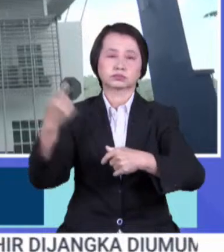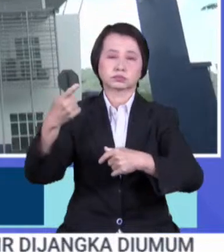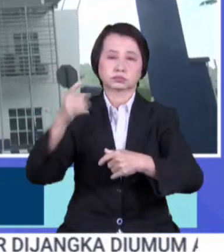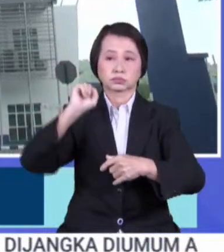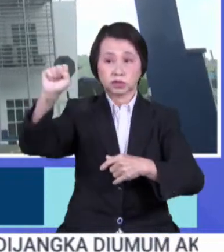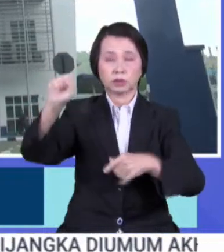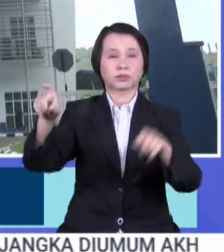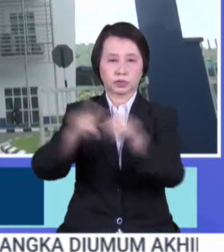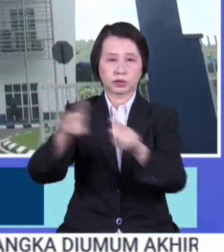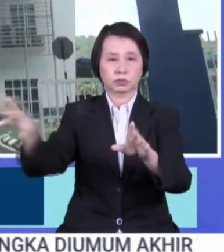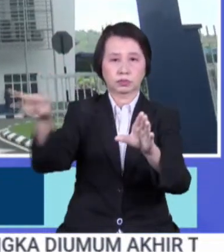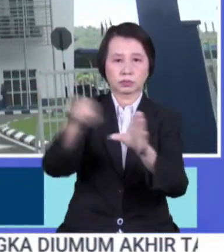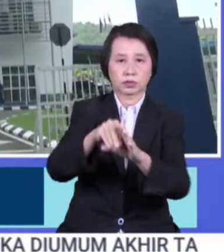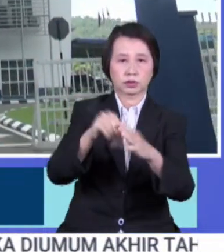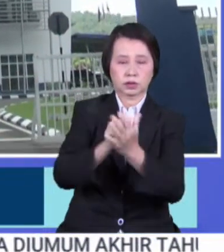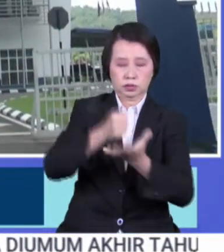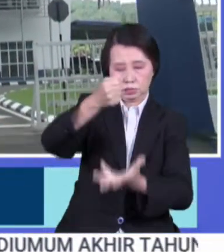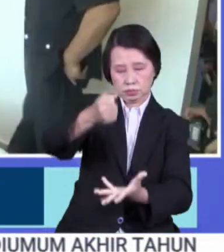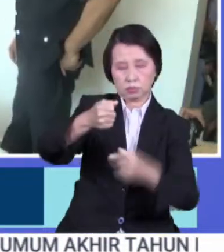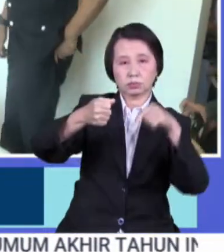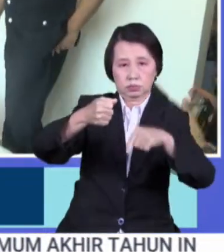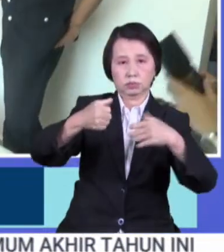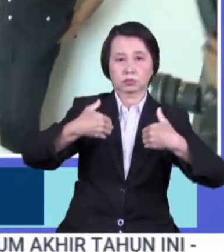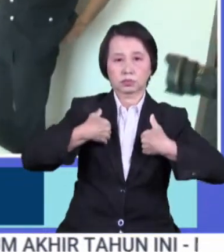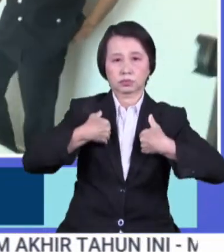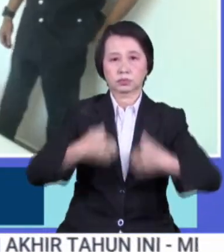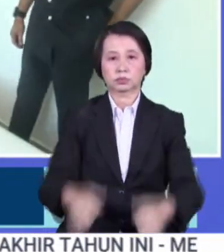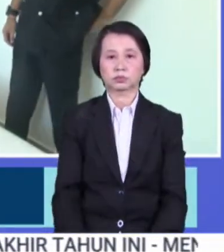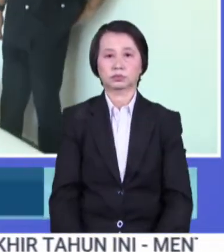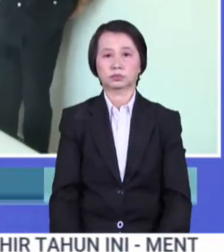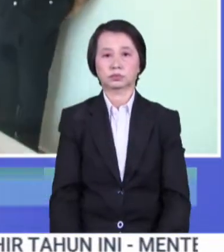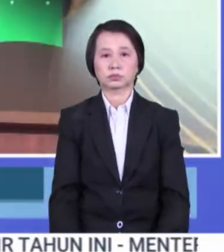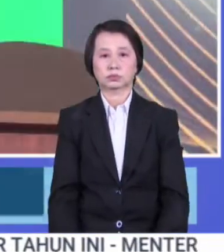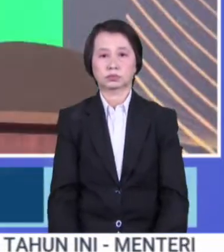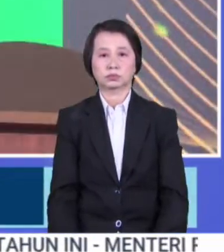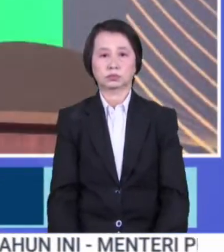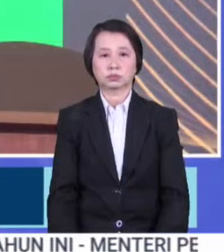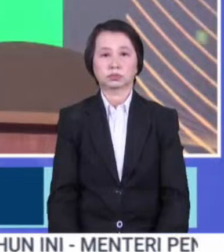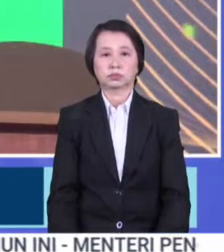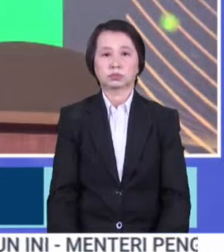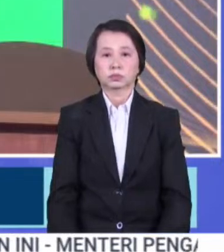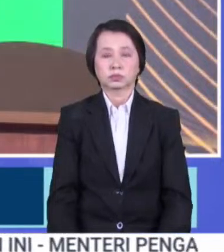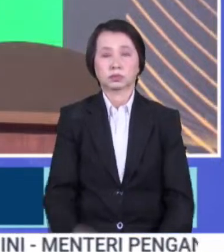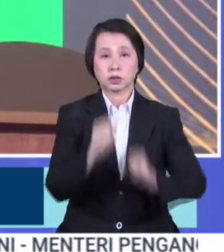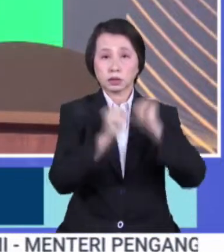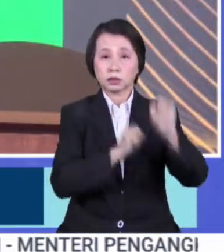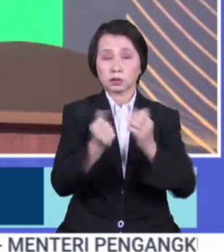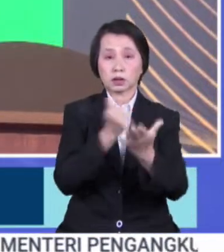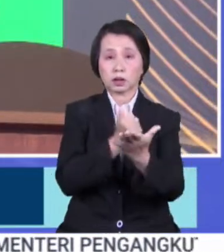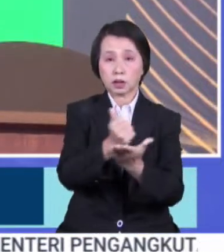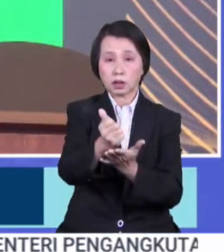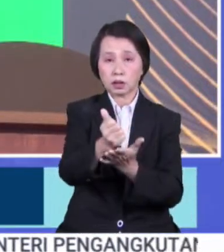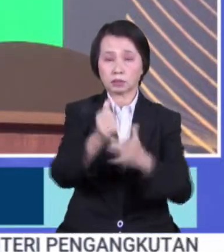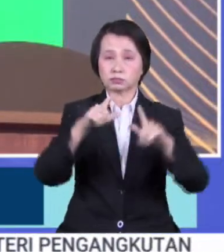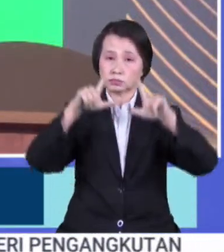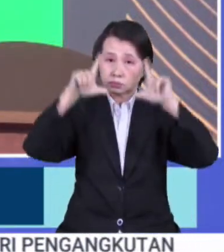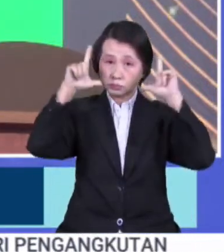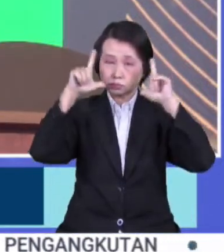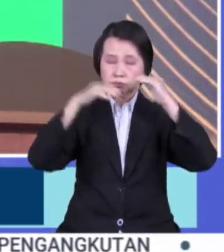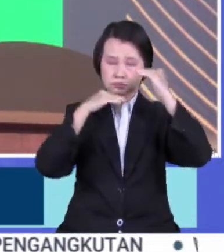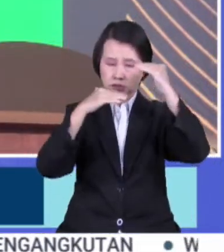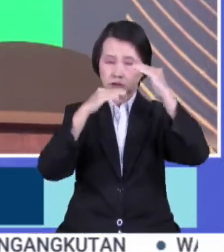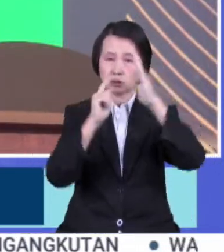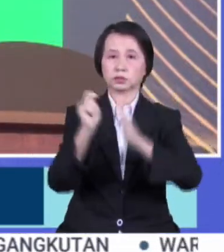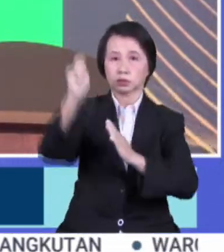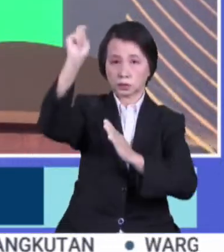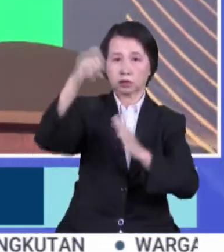Sabah turut termasuk dalam peruntukan pembaikan tersebut. Sikap amanah dan menjunjung integriti ke tahap